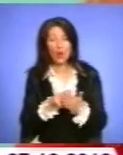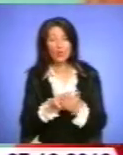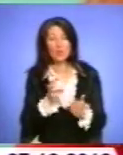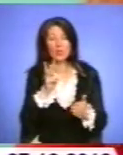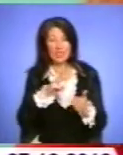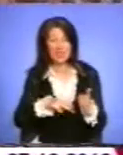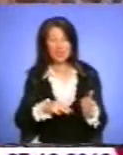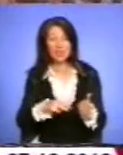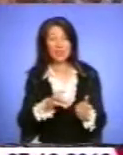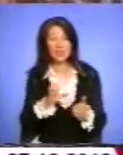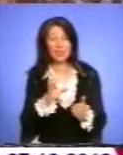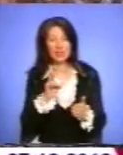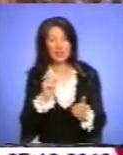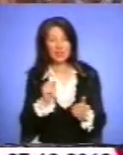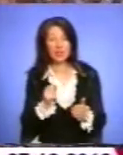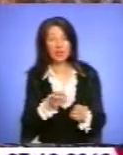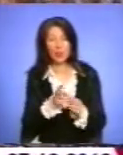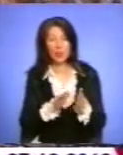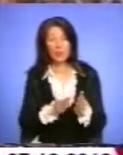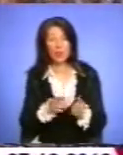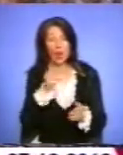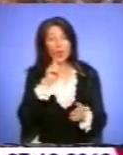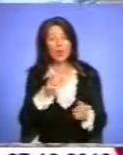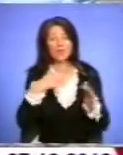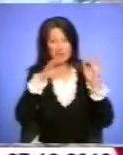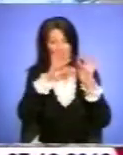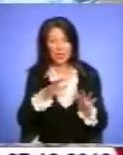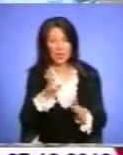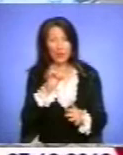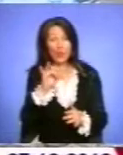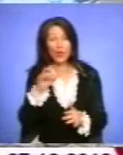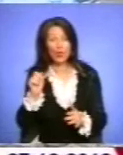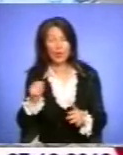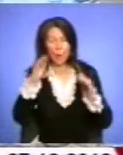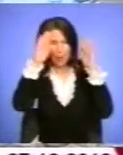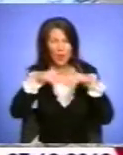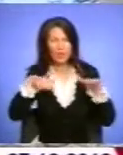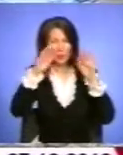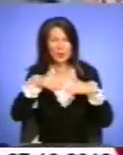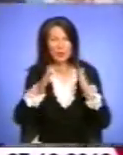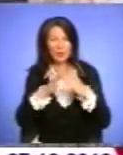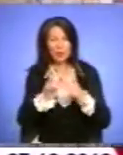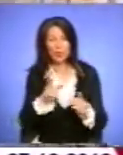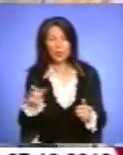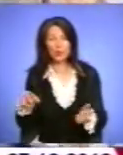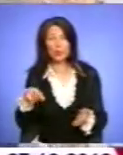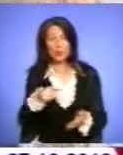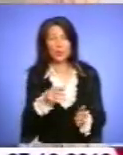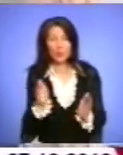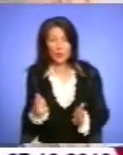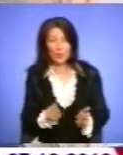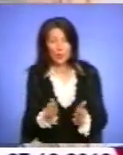санкції і позови. А поки сніг і бурульки величезними брилами падають із покрівель будинків, перехожі з острахом ходять вузькими